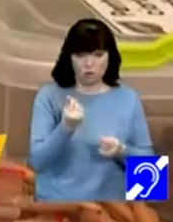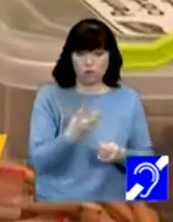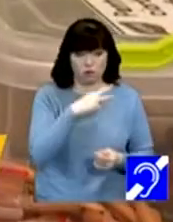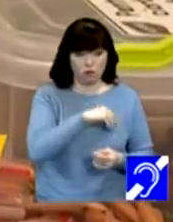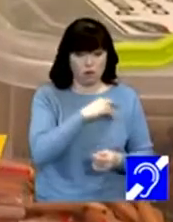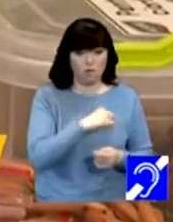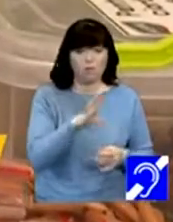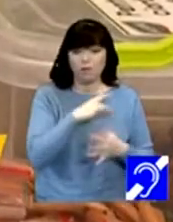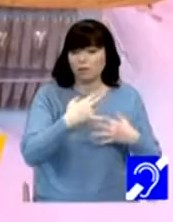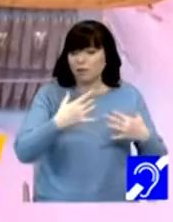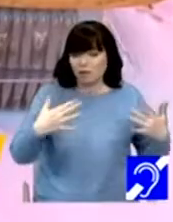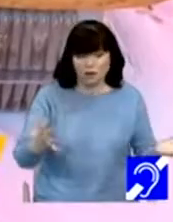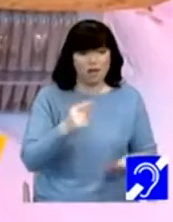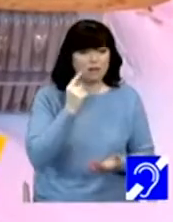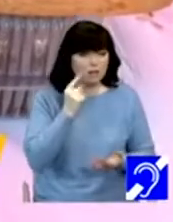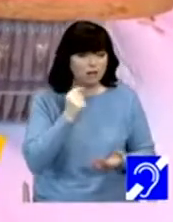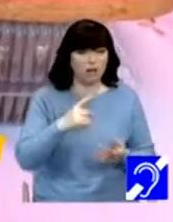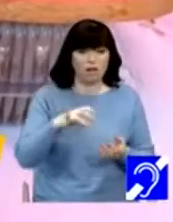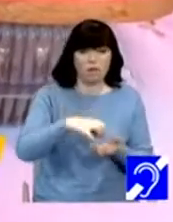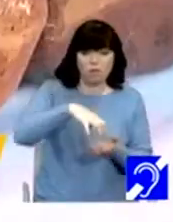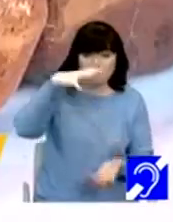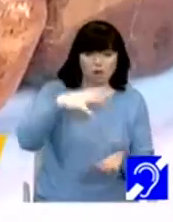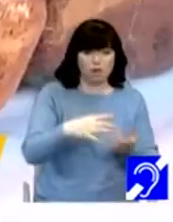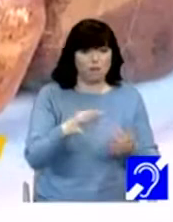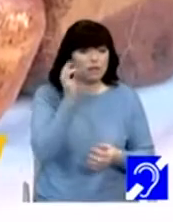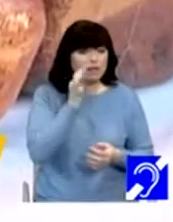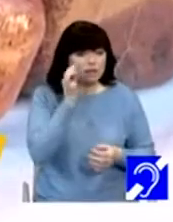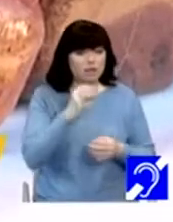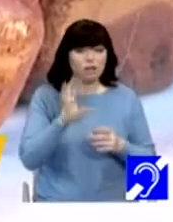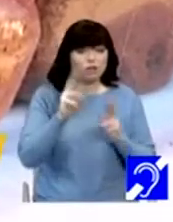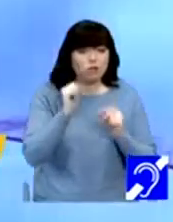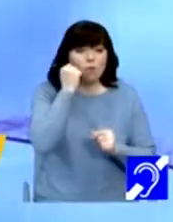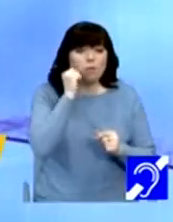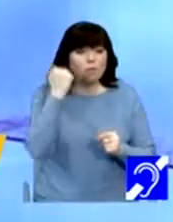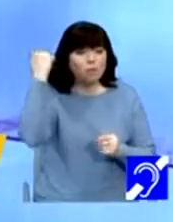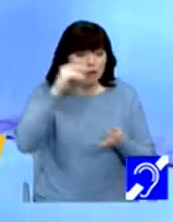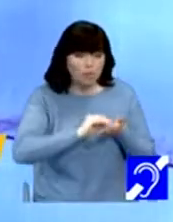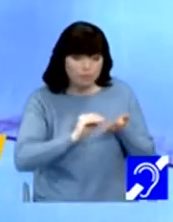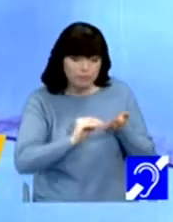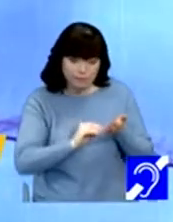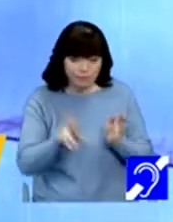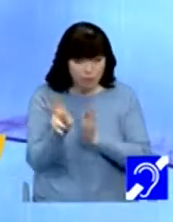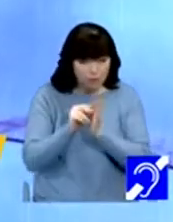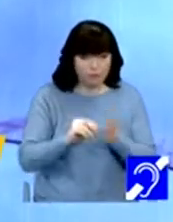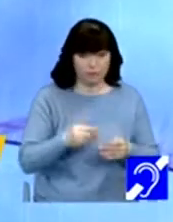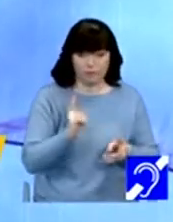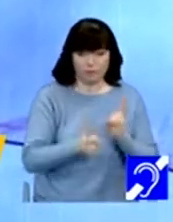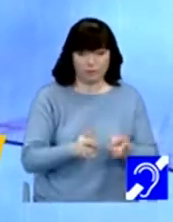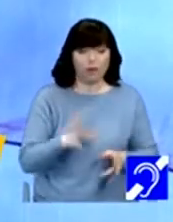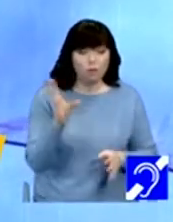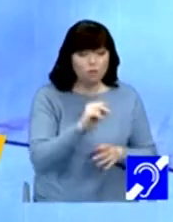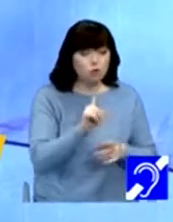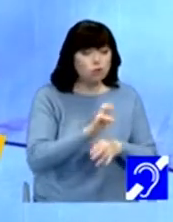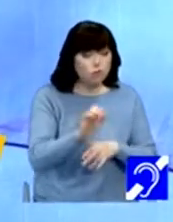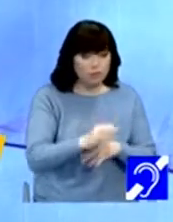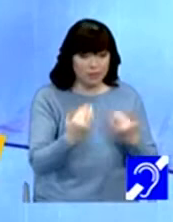gusturile, brânzeturi, afumături, miere, dar și babă neagră, desert preparat după o rețetă străveche. Toate produsele din care sunt făcute